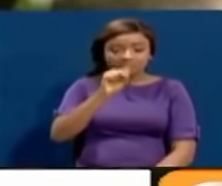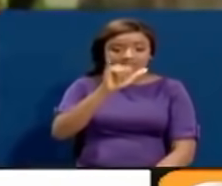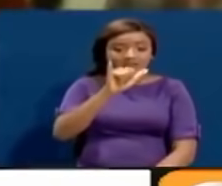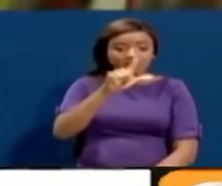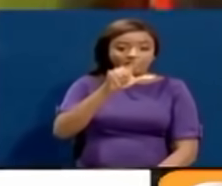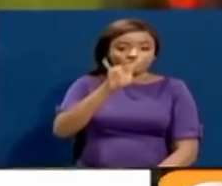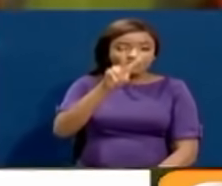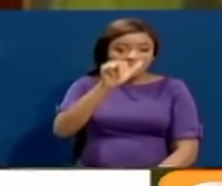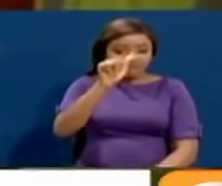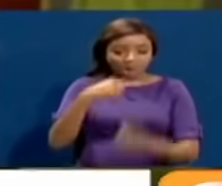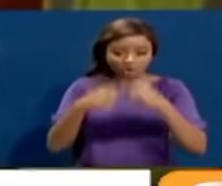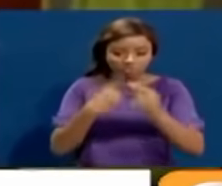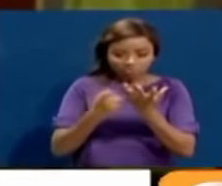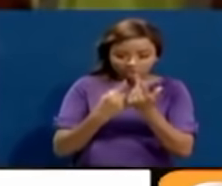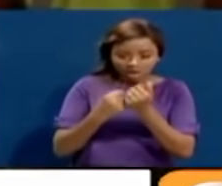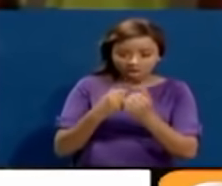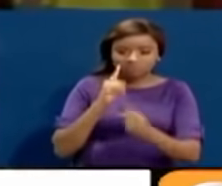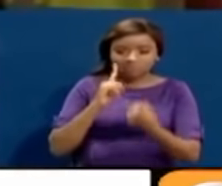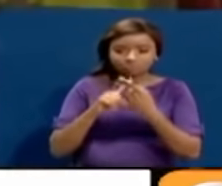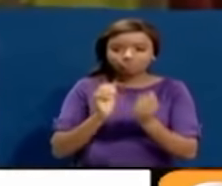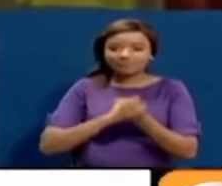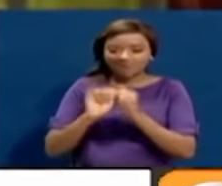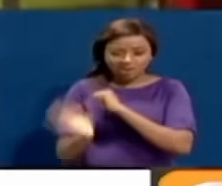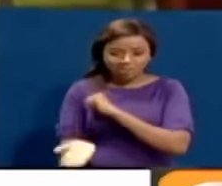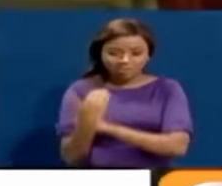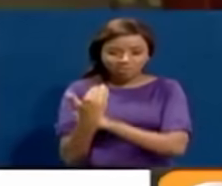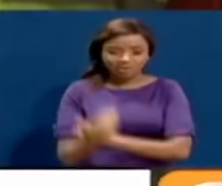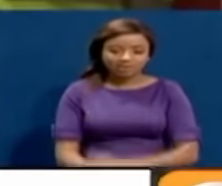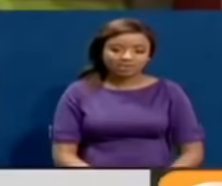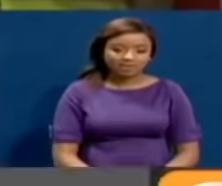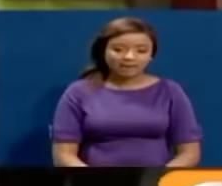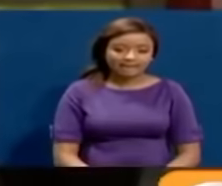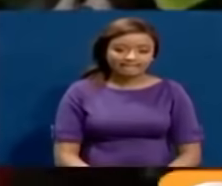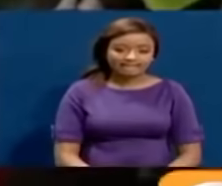hesabu ya kura hadi ya dhuhuri ya siku ya Ijumaa. Sam Getuko, runinga ya Citizen.